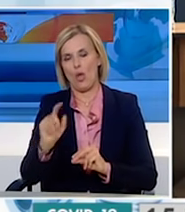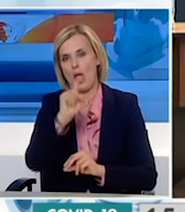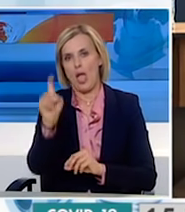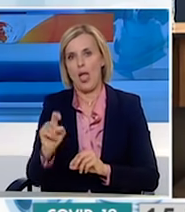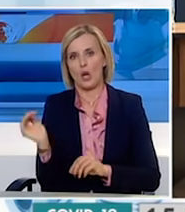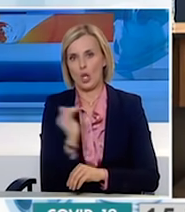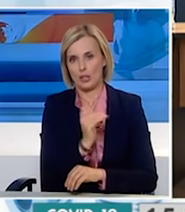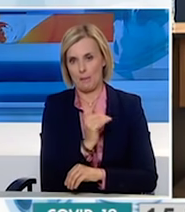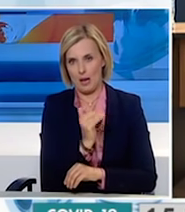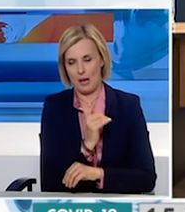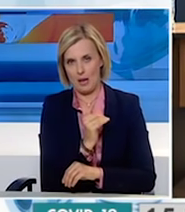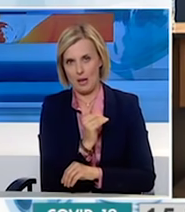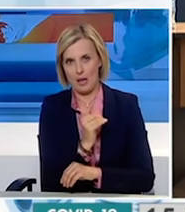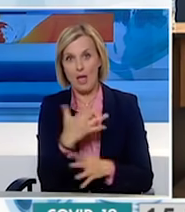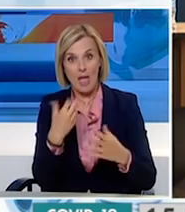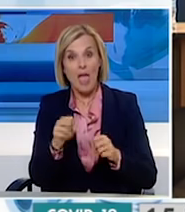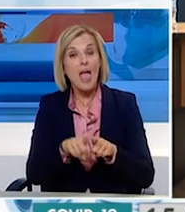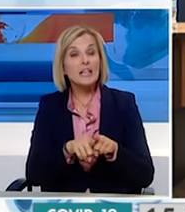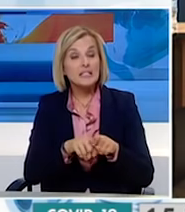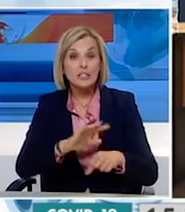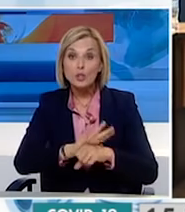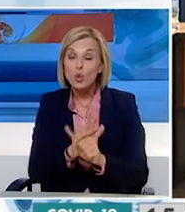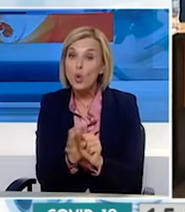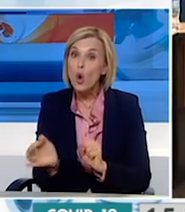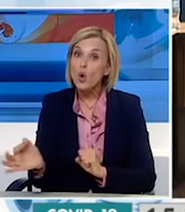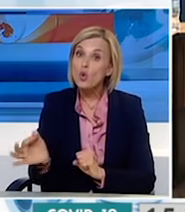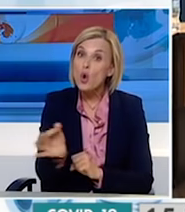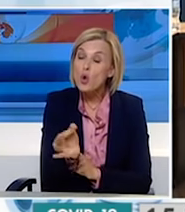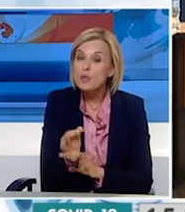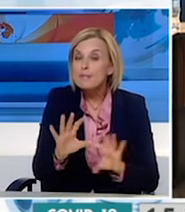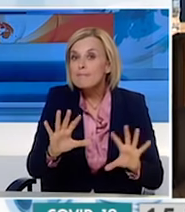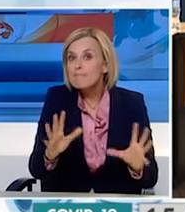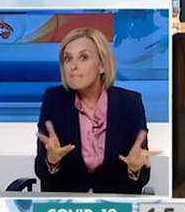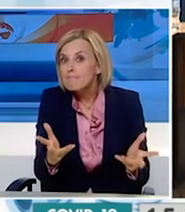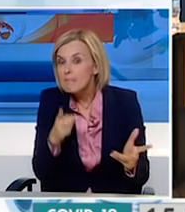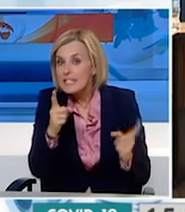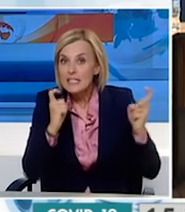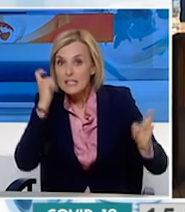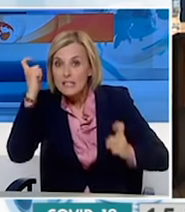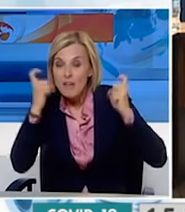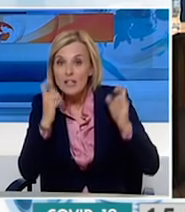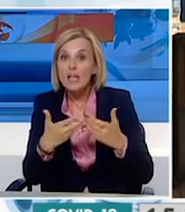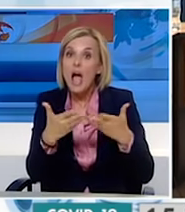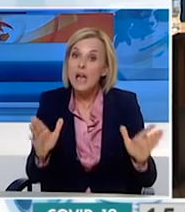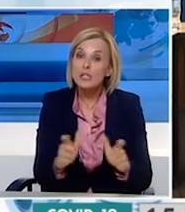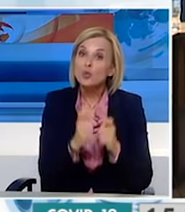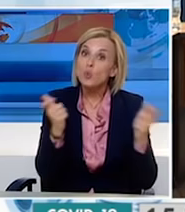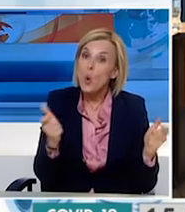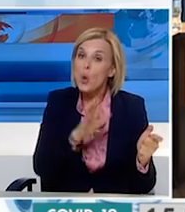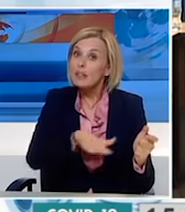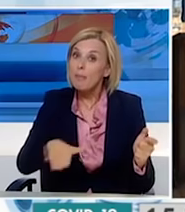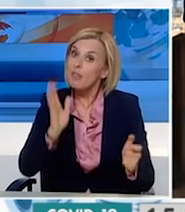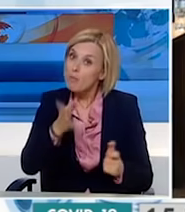μας? Διερευνάτε η διασύνδεσή τους με τον νέο κορονοϊό? Σας βάζουν τα συγκεκριμένα περιστατικά σε δεύτερη σκέψη όσον αφορά το άνοιγμα των σχολείων?